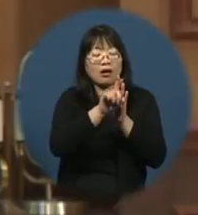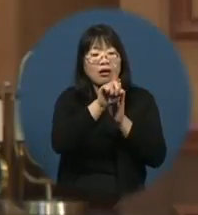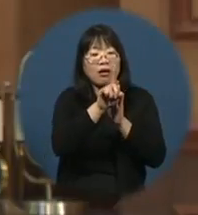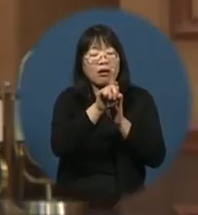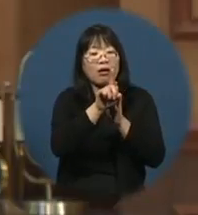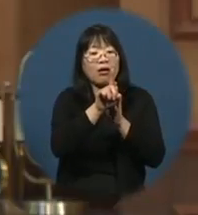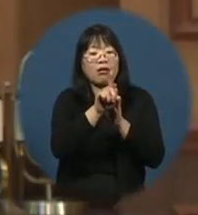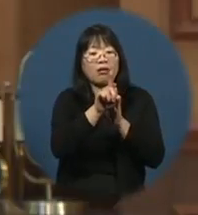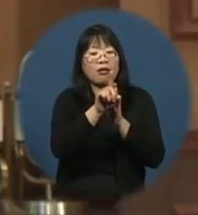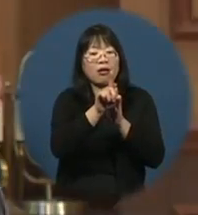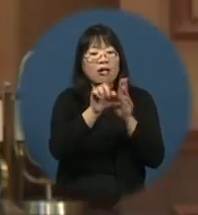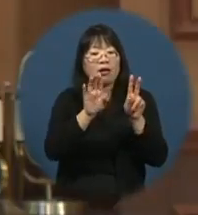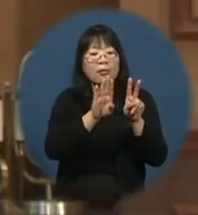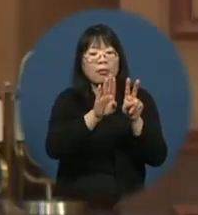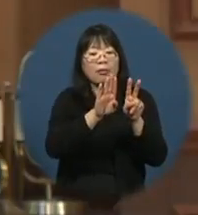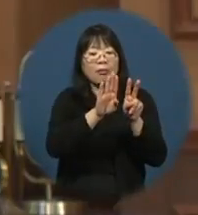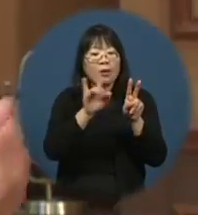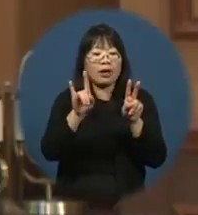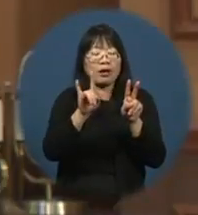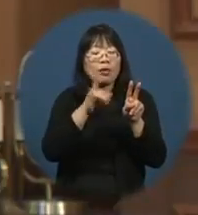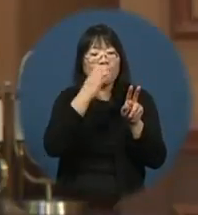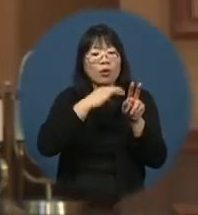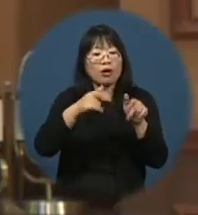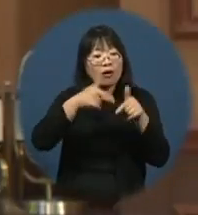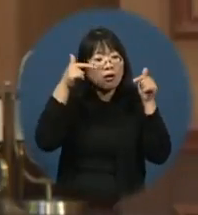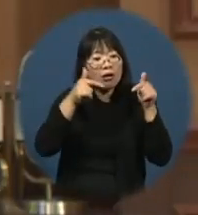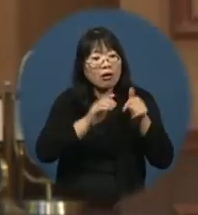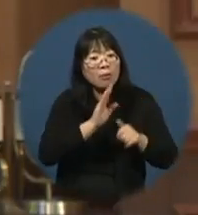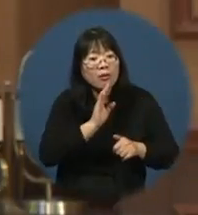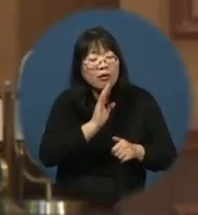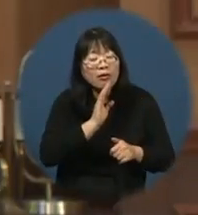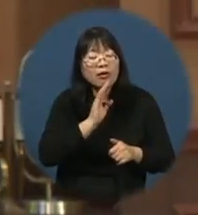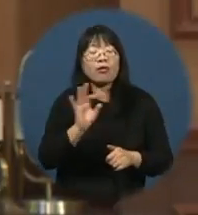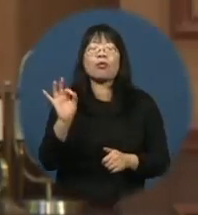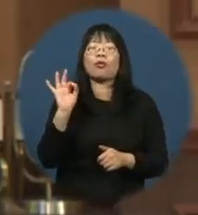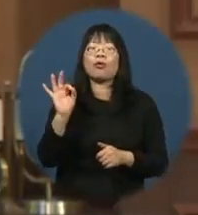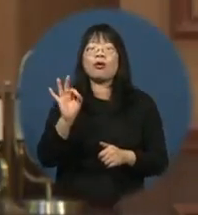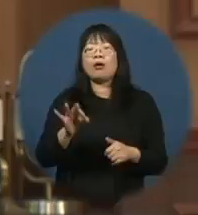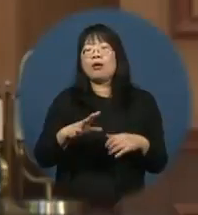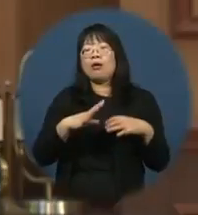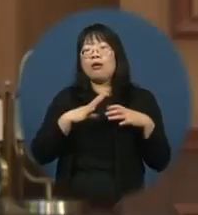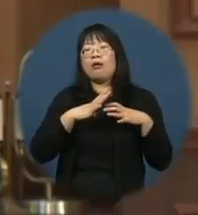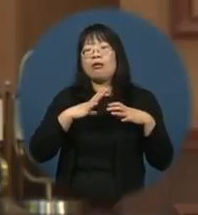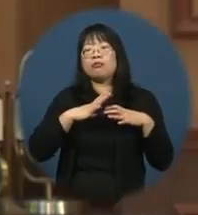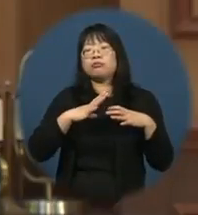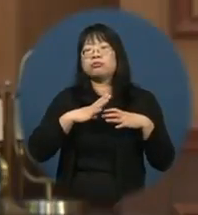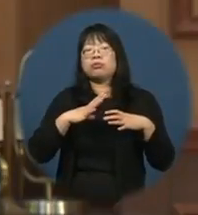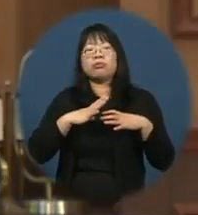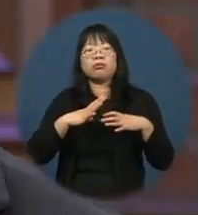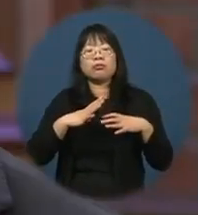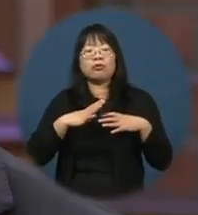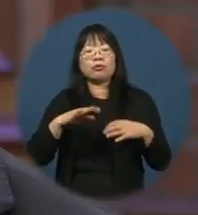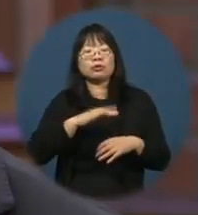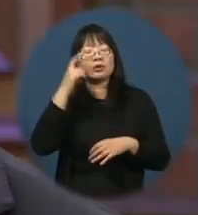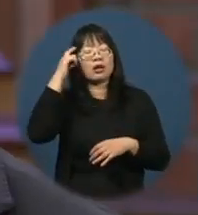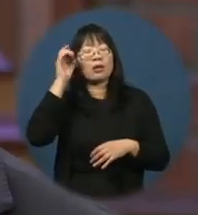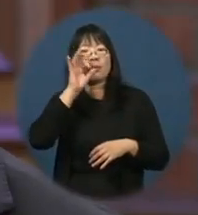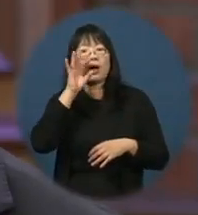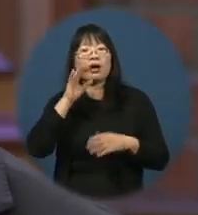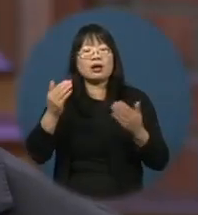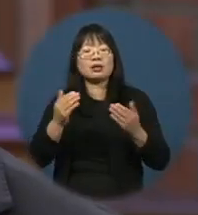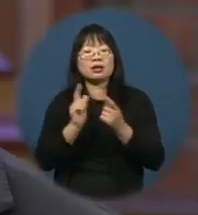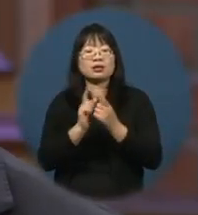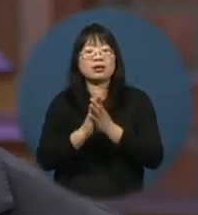상승의 이 배가 효과는 더 커진다는 얘기죠. 네. 그렇습니다. 무서운 일이네요, 정말. 우리가 상상할 수 없는